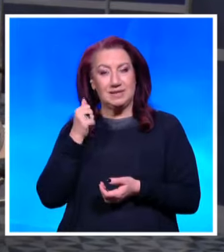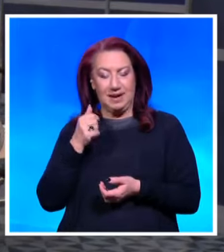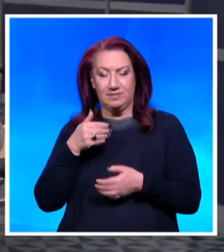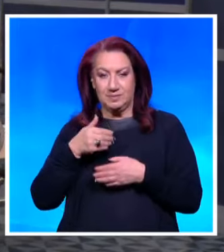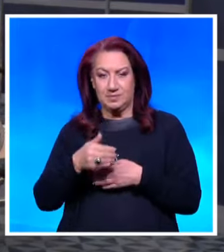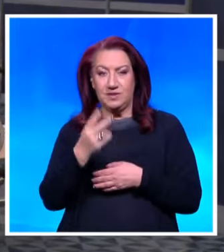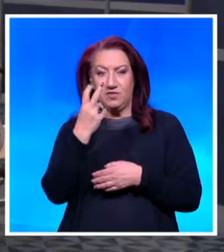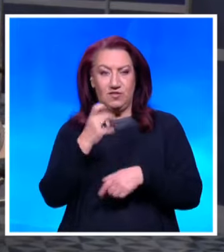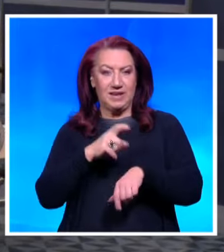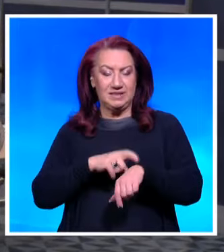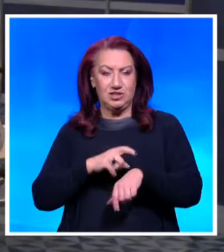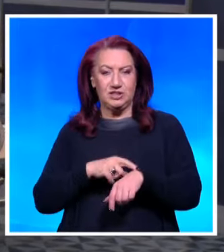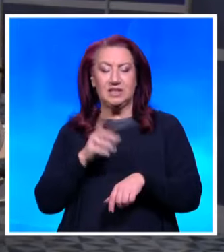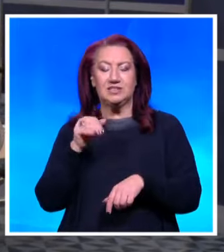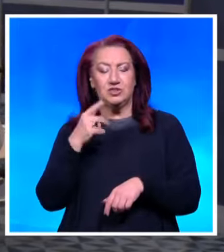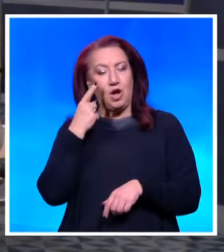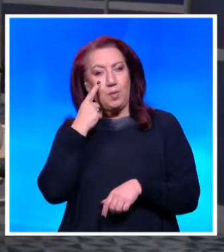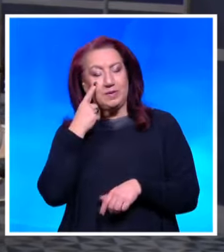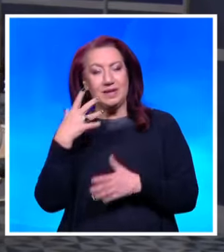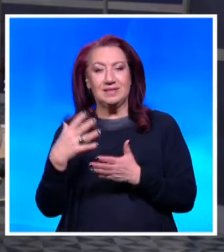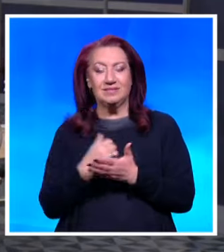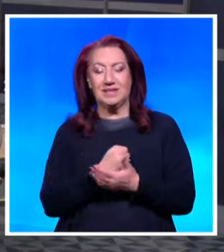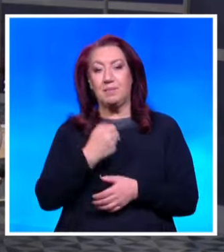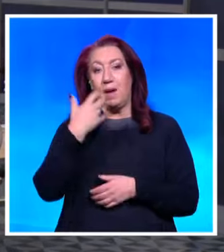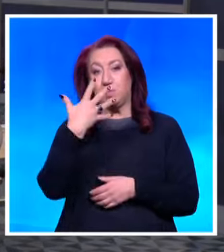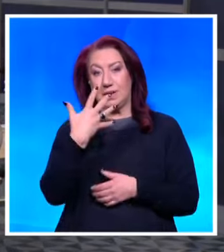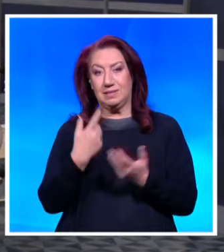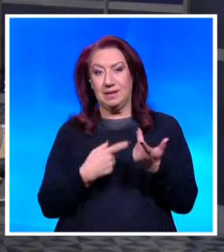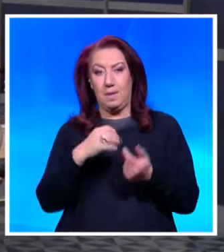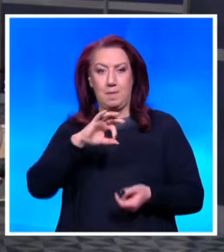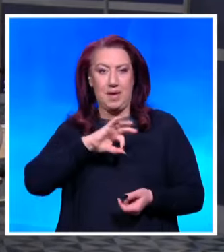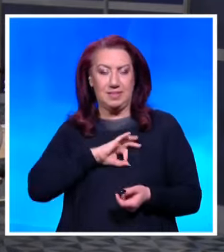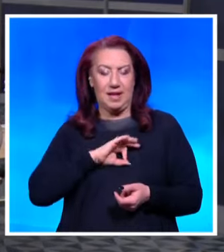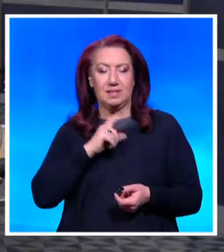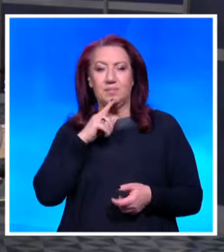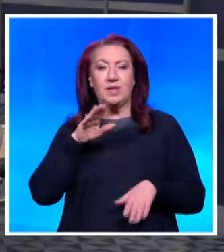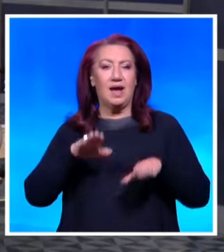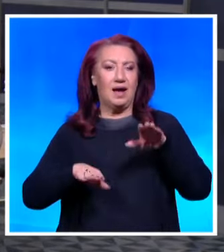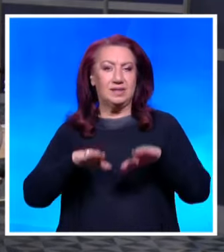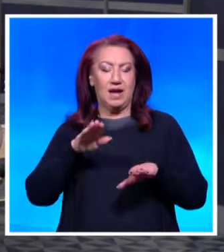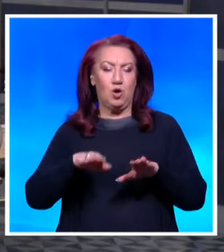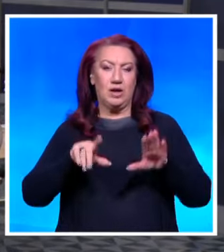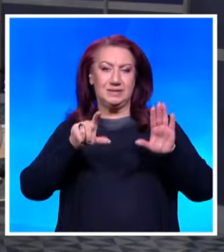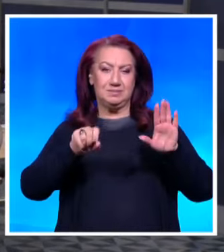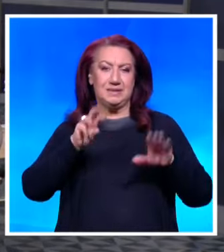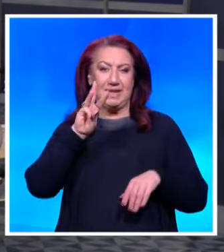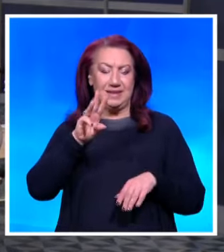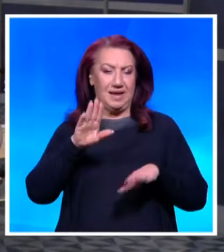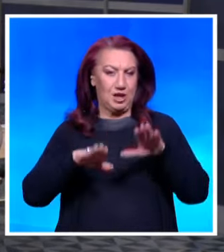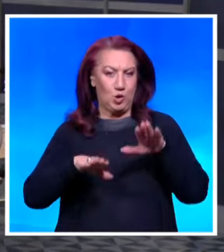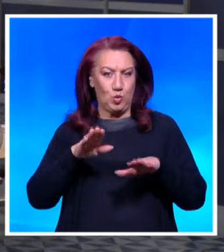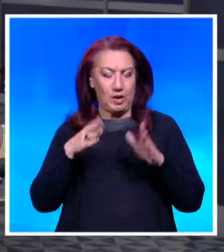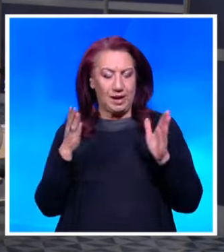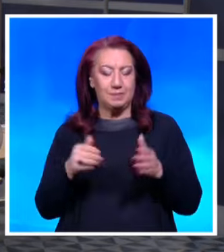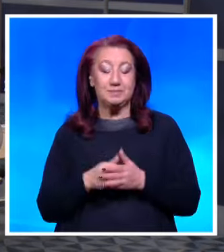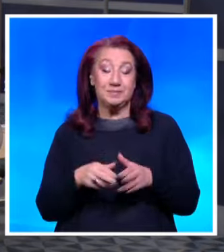сайта btvsport.bg ще преследва пети медал за България от Европейското първенство категория до 73 кг при мъжете. Да се надяваме, че днес